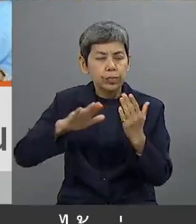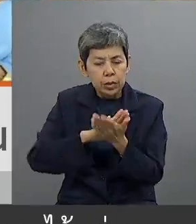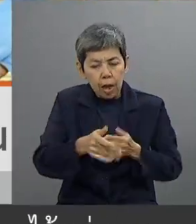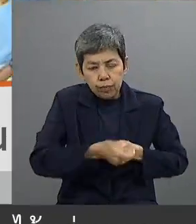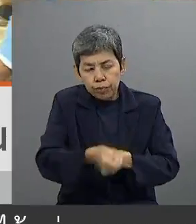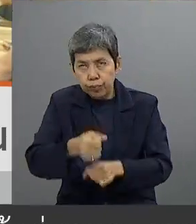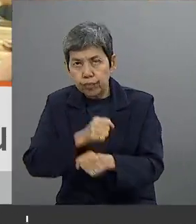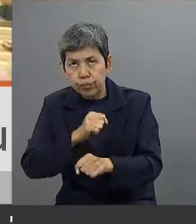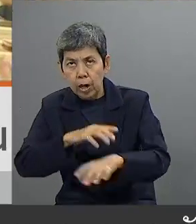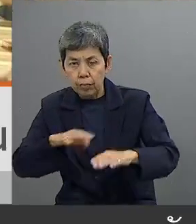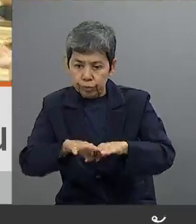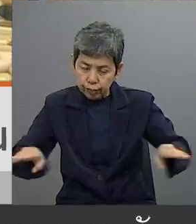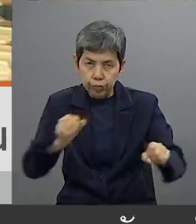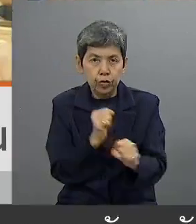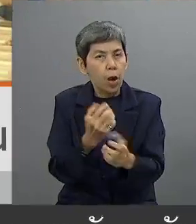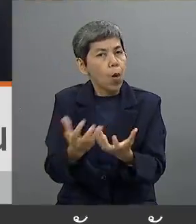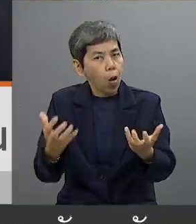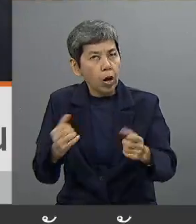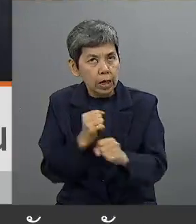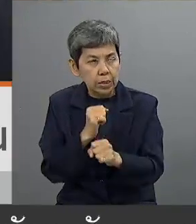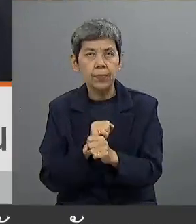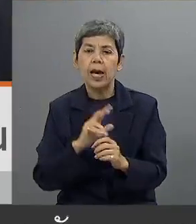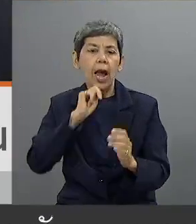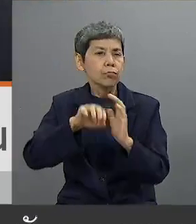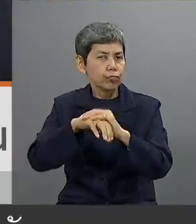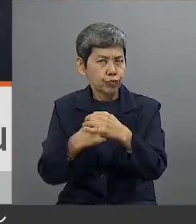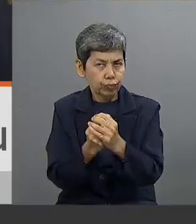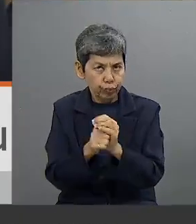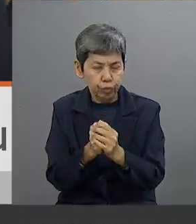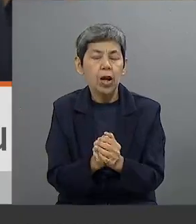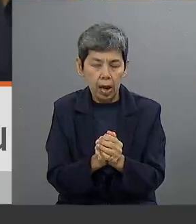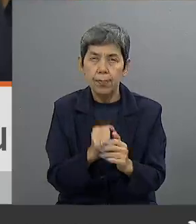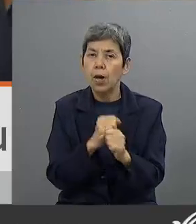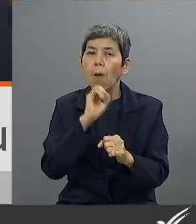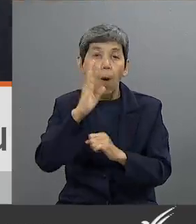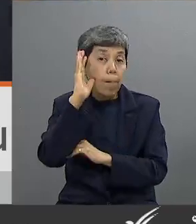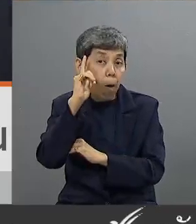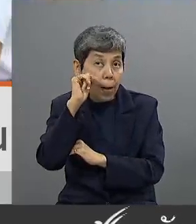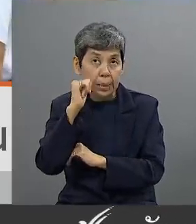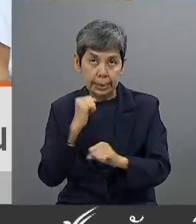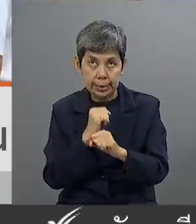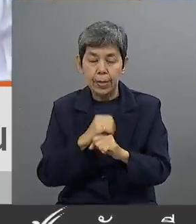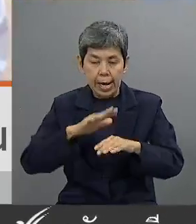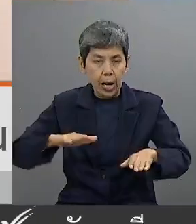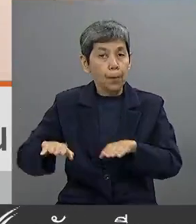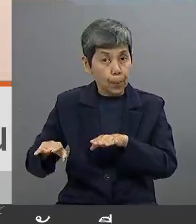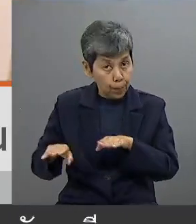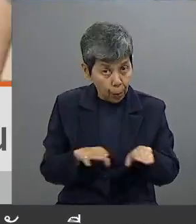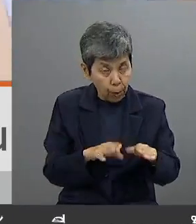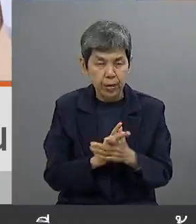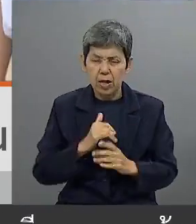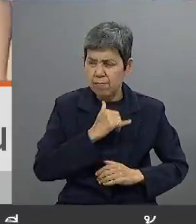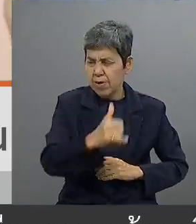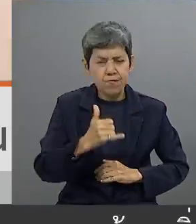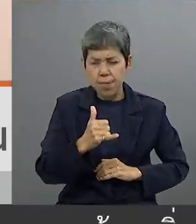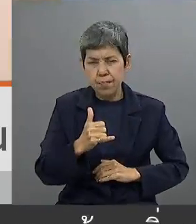สถานที่และอุปกรณ์หมั่นล้างมือบ่อยๆรวมทั้งแจ้งผู้ปกครองให้เตรียมเด็กให้พร้อมหลีกเลี่ยงไปสถานที่แออัด